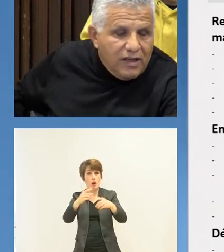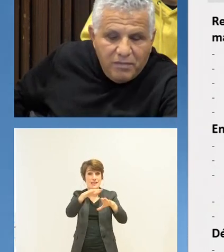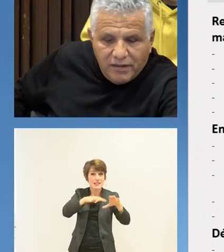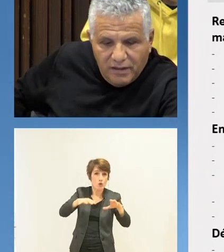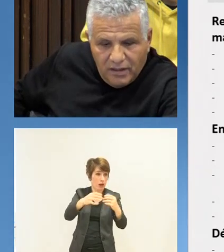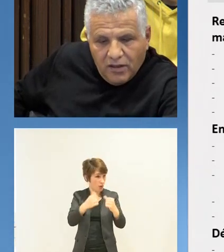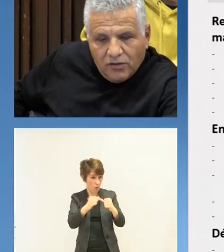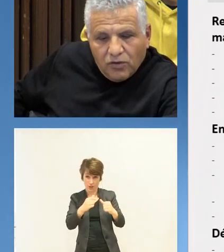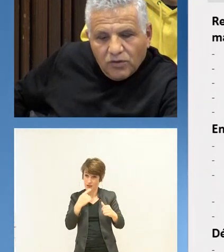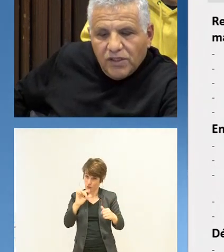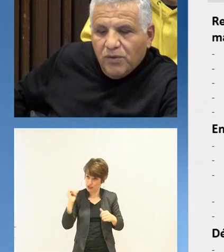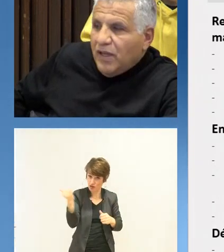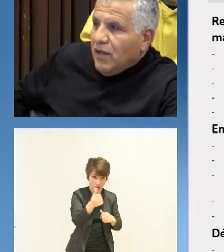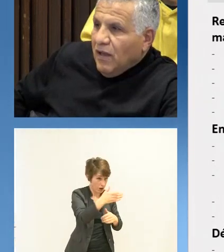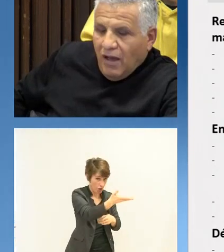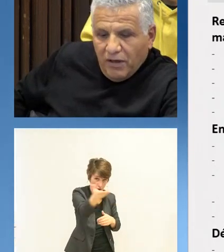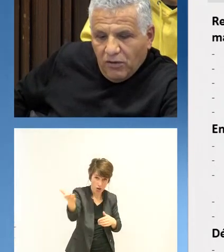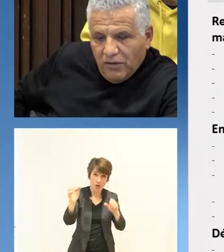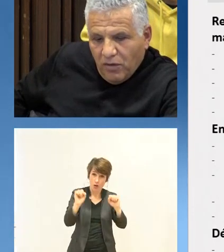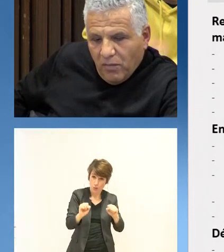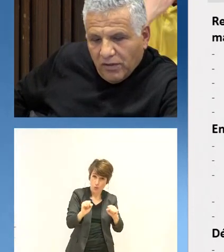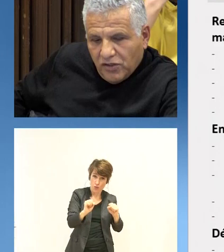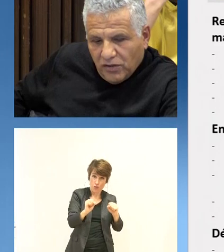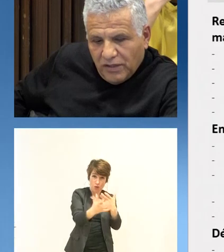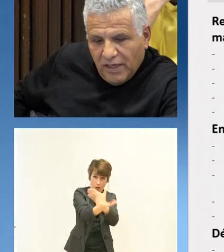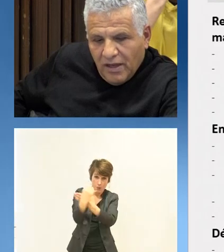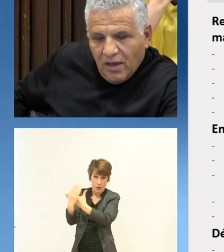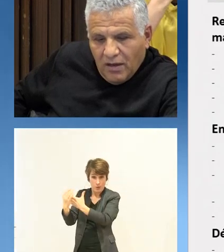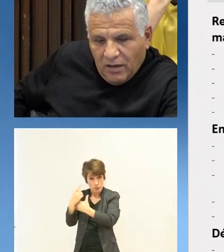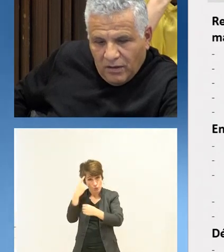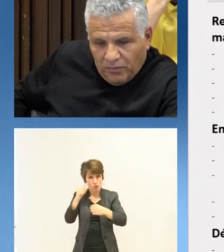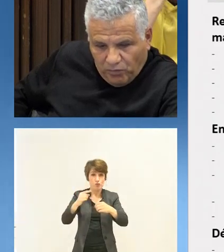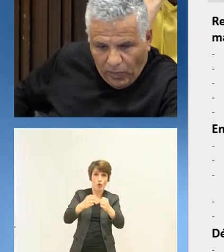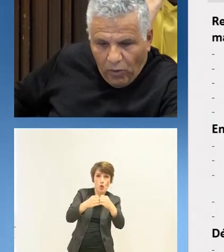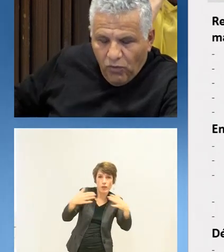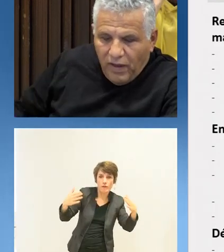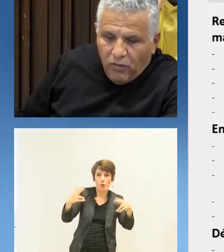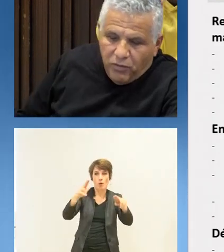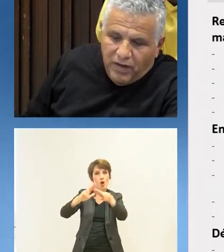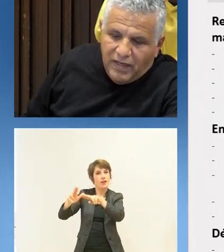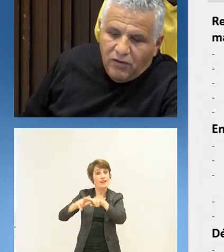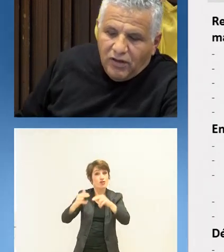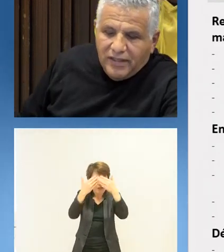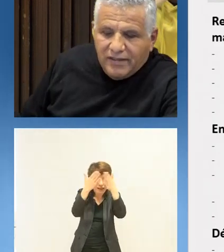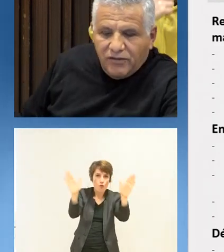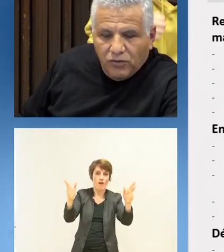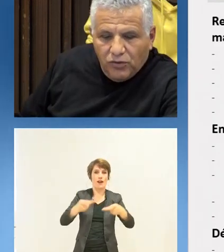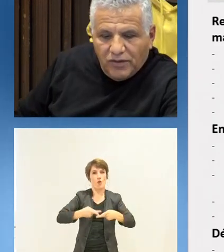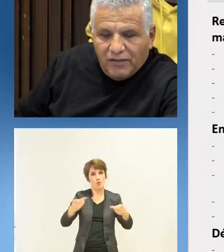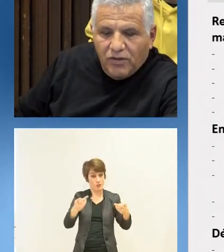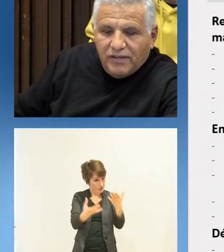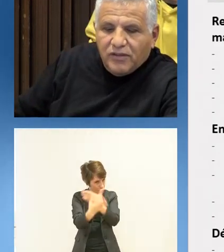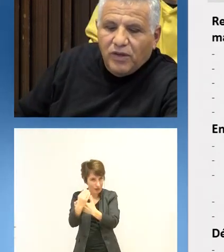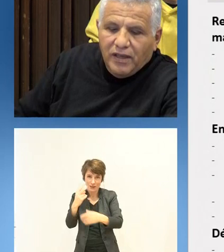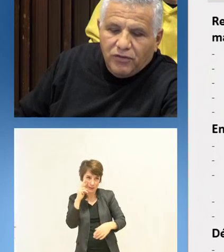la liberté de continuer avec le développement des chantiers ouverts au public l'organisation de